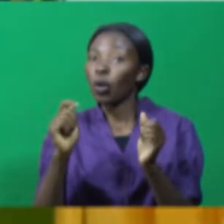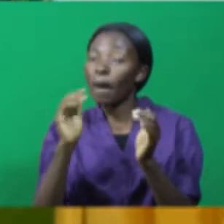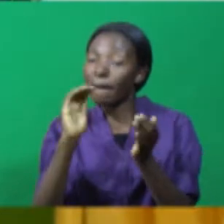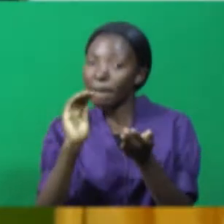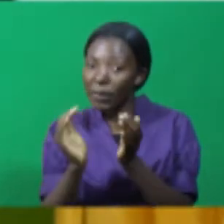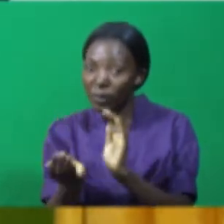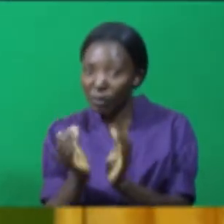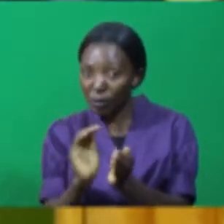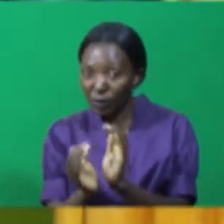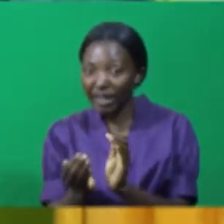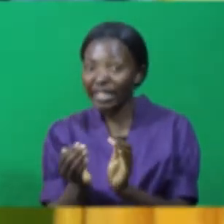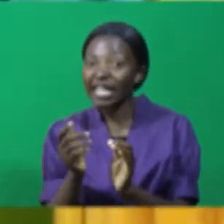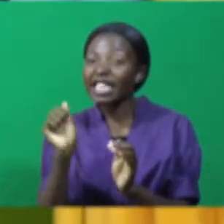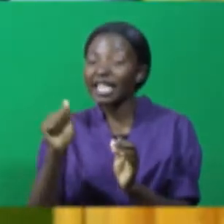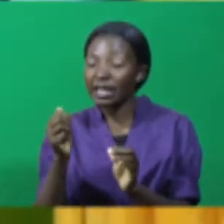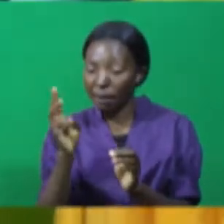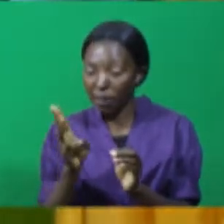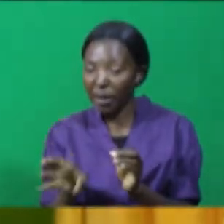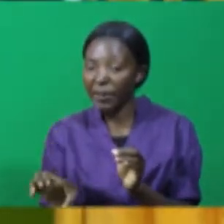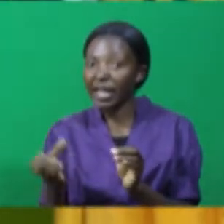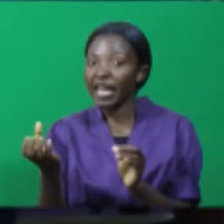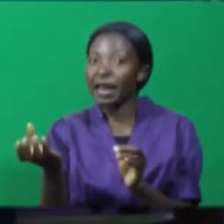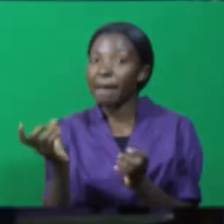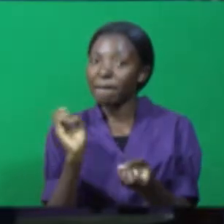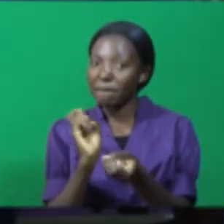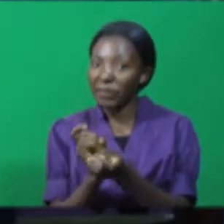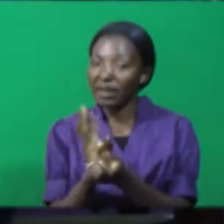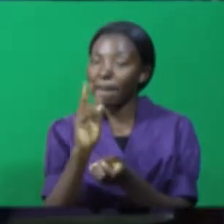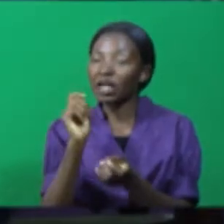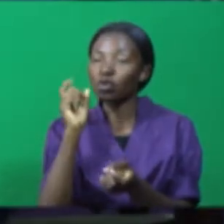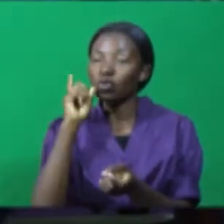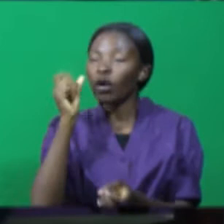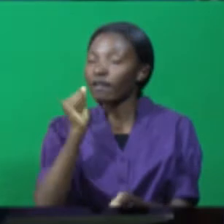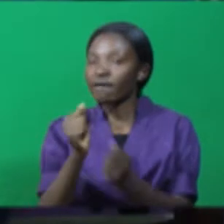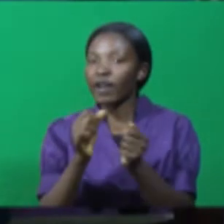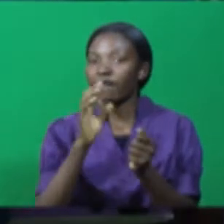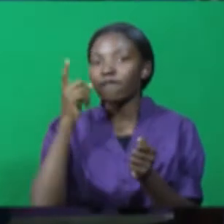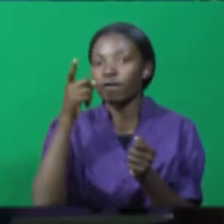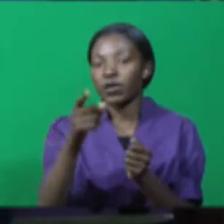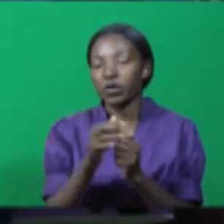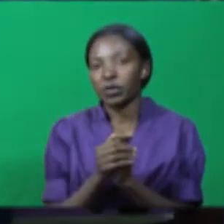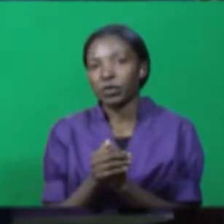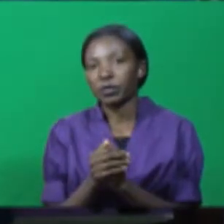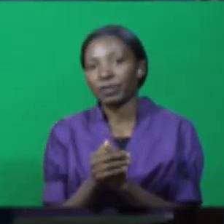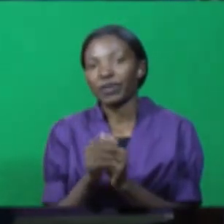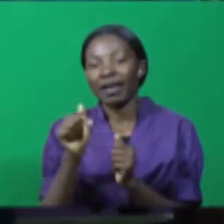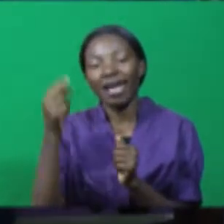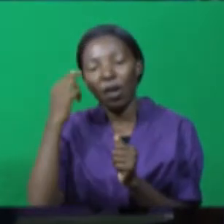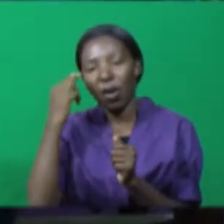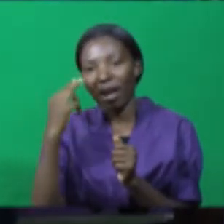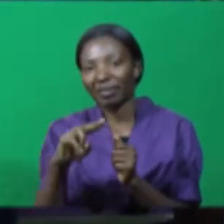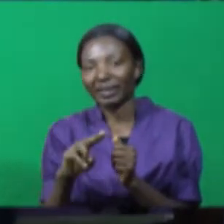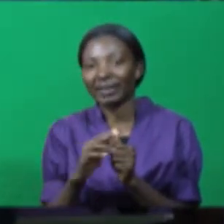rekuregera tsaona ichiitika as okurwira okurwira kuti usakuvadzwe netsaona mandibatsira pasi mandibatsira